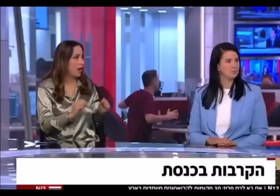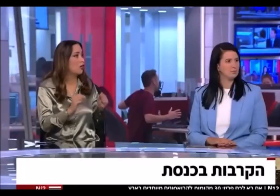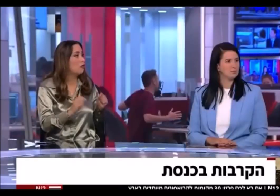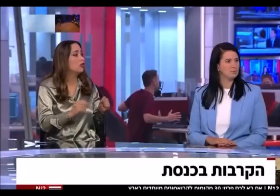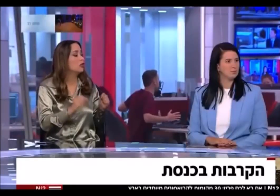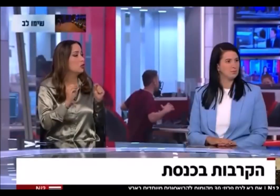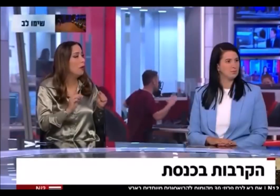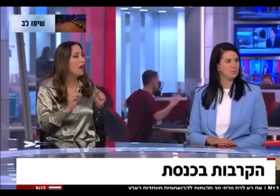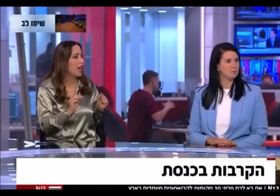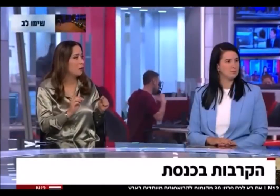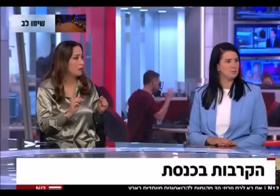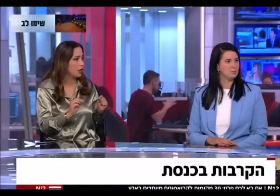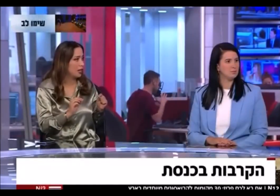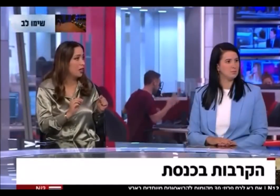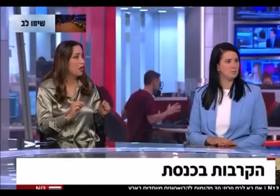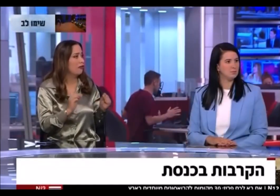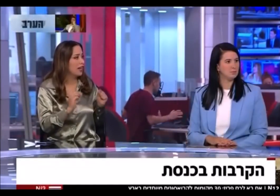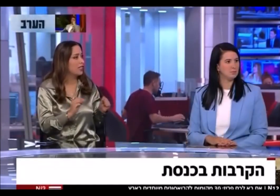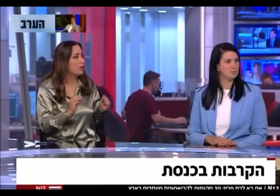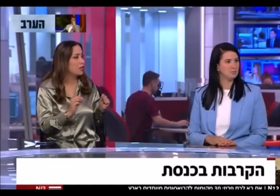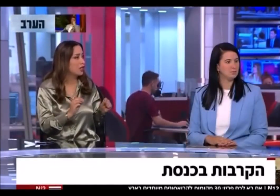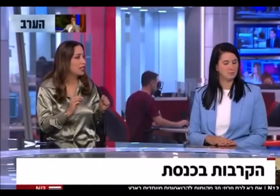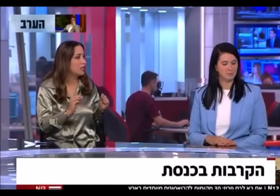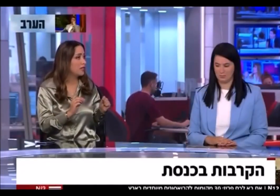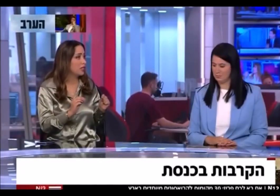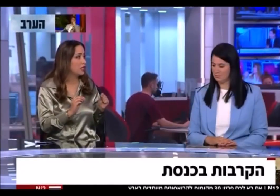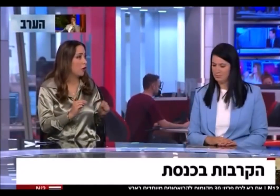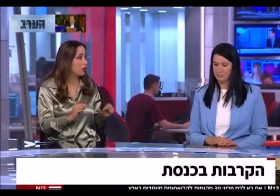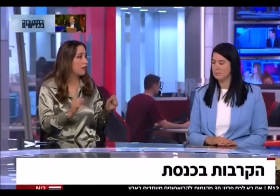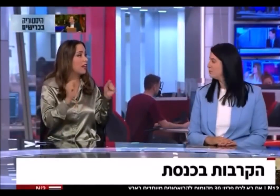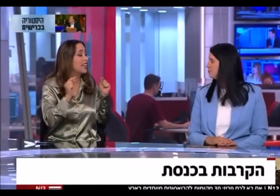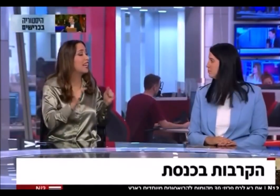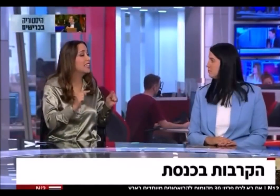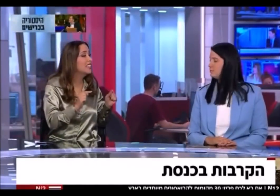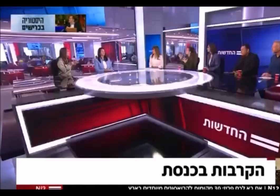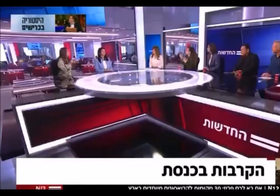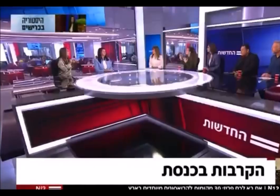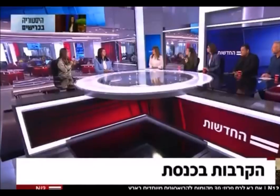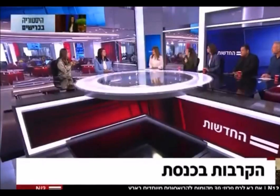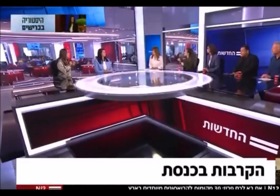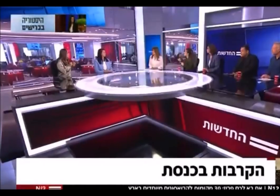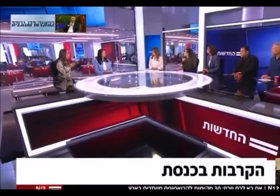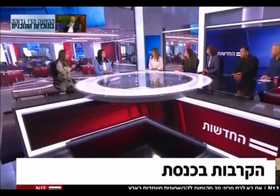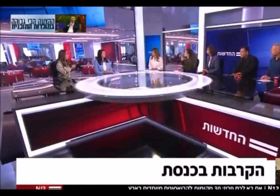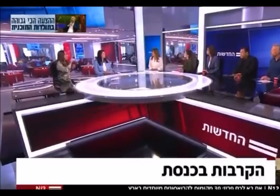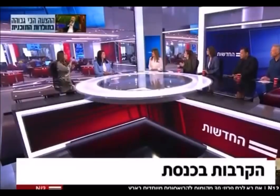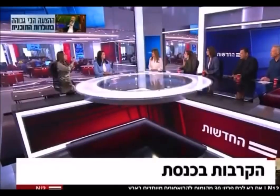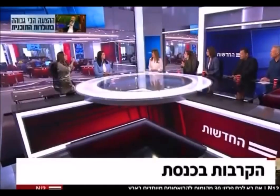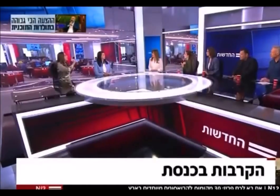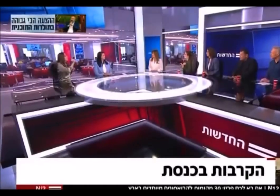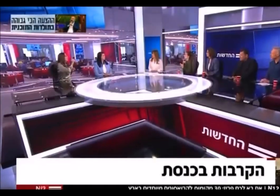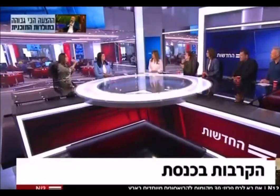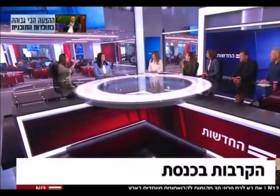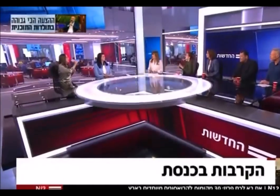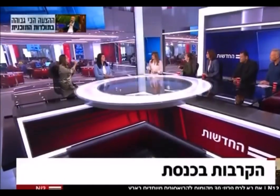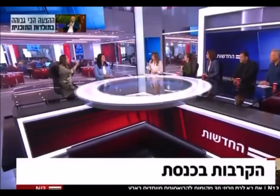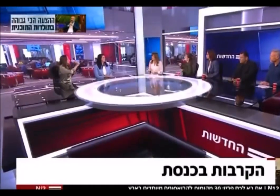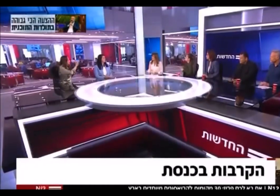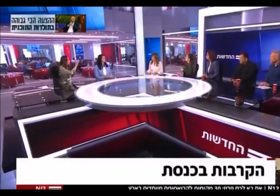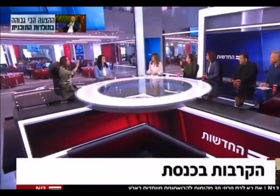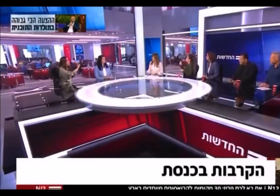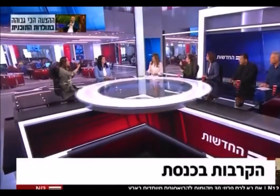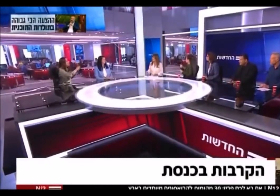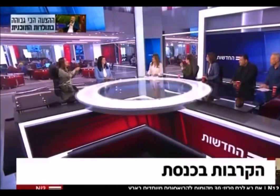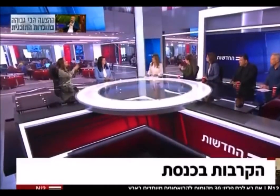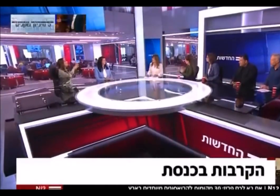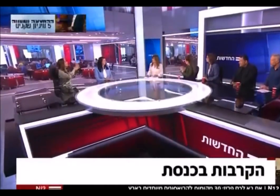מרגישה. אני קודם כל סופר גאה במי שאני, והגעתי למה שהגעתי בעשר אצבעות. אבל הגעתי לזה בזכות ולא בחסד. ומה שמרגיש אותו איתן